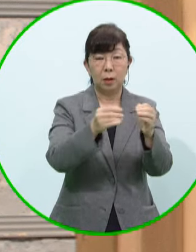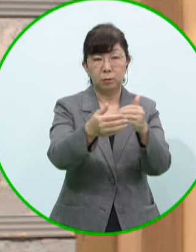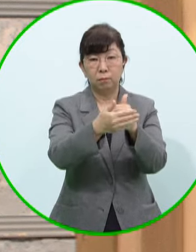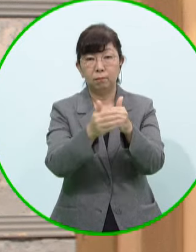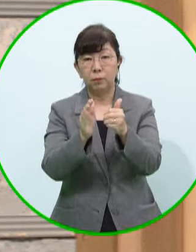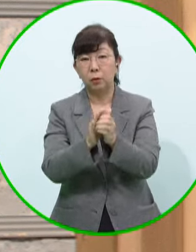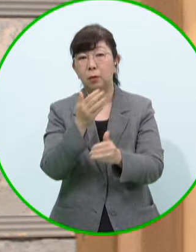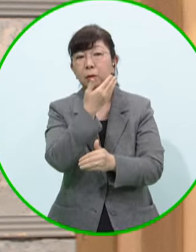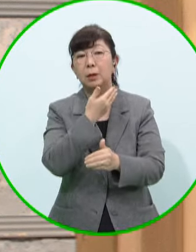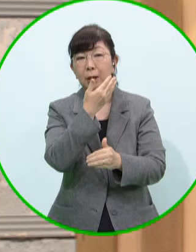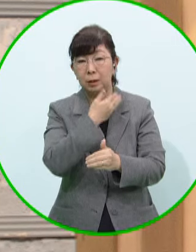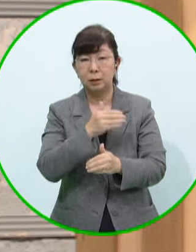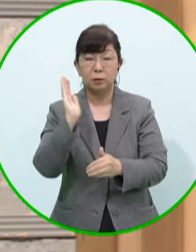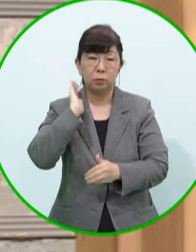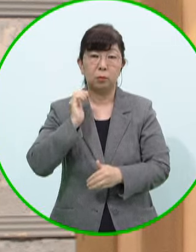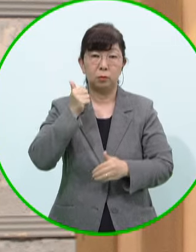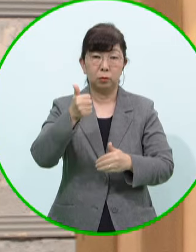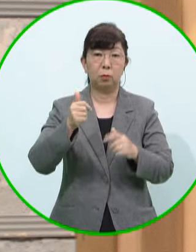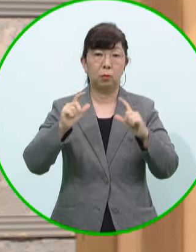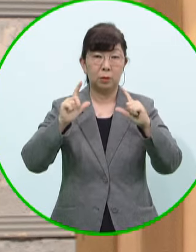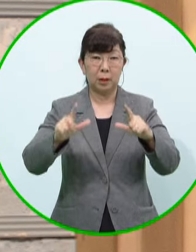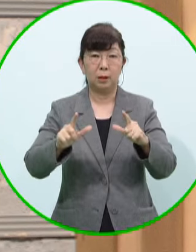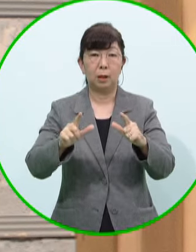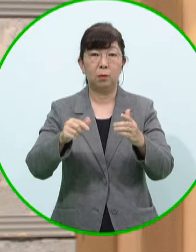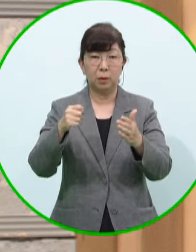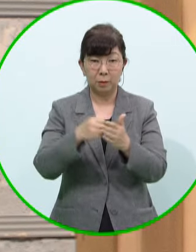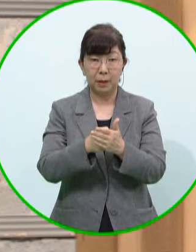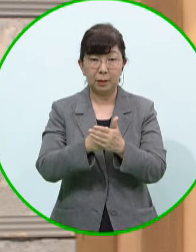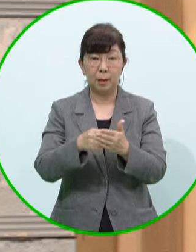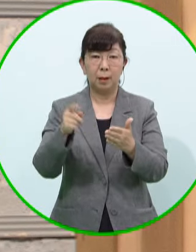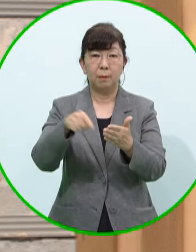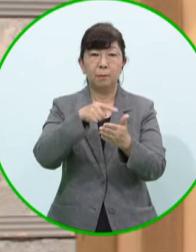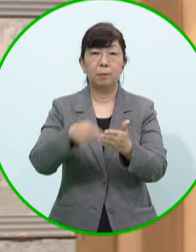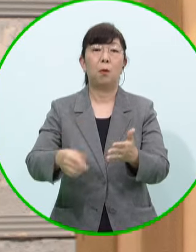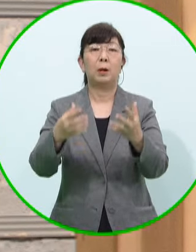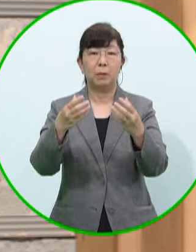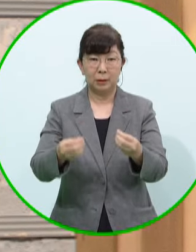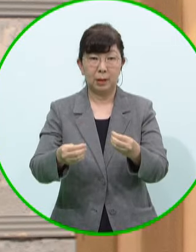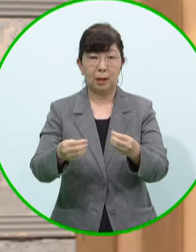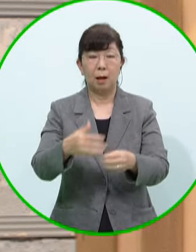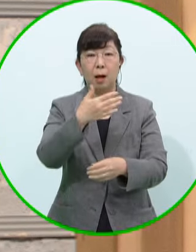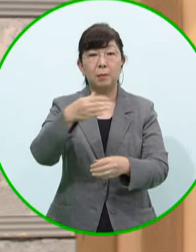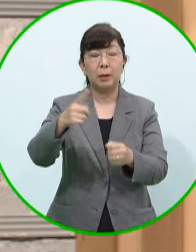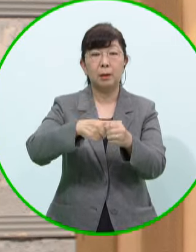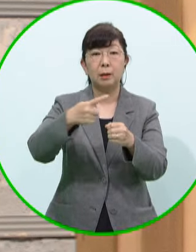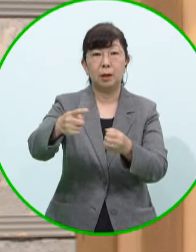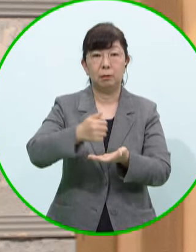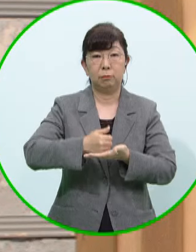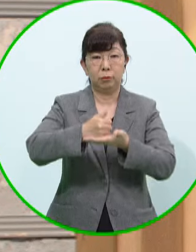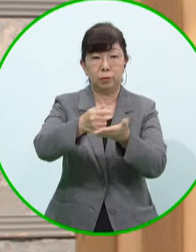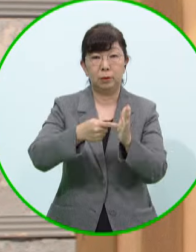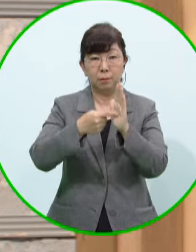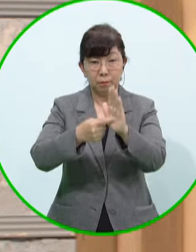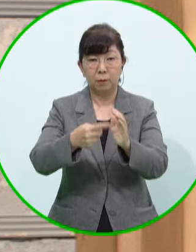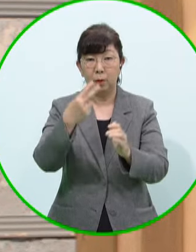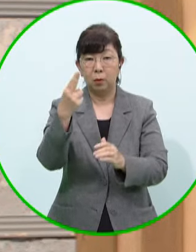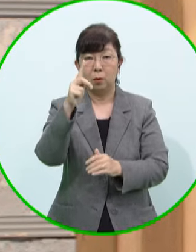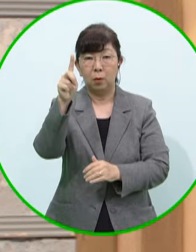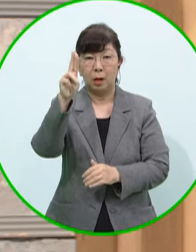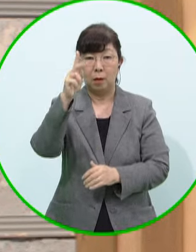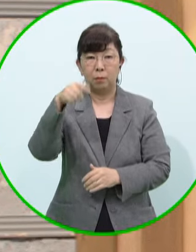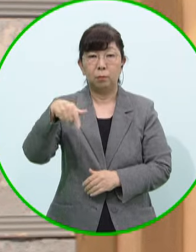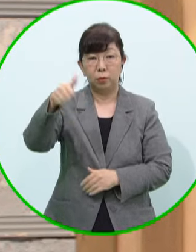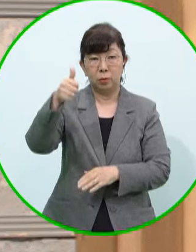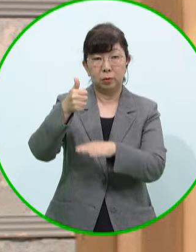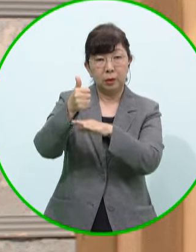が重要とする首脳宣言を採択し平幕しましたアメリカ第1主義を掲げるトランプ時期大統領